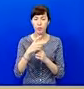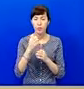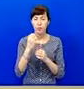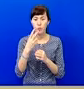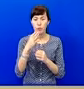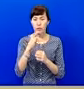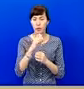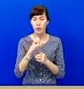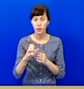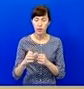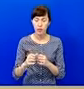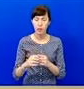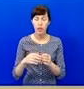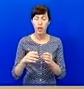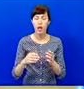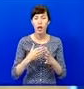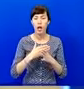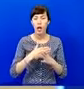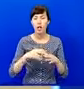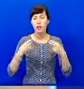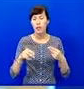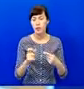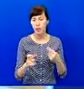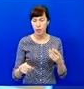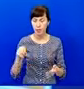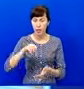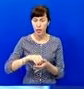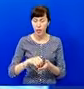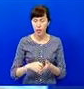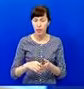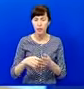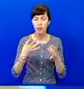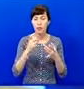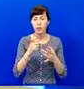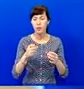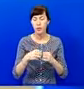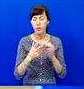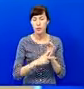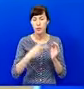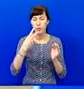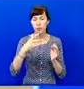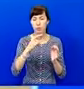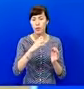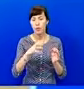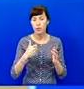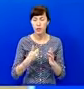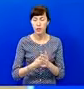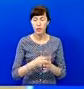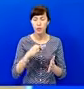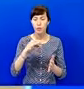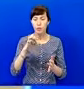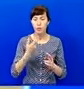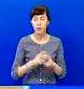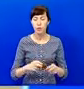мыңға жетеді. Арақал делдалдар мен алыпсатарлар араласып, қара маржанның құны қарапайым халыққа 18-20 мыңнан тиеді. Өңір басшысы Жансейіт Түймебаев